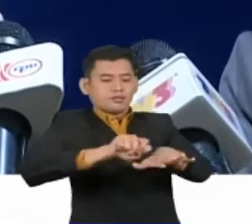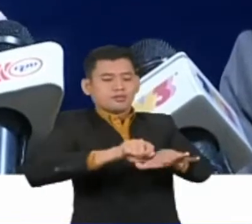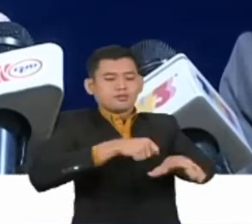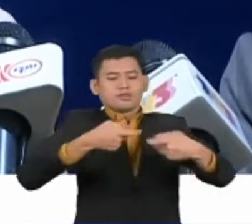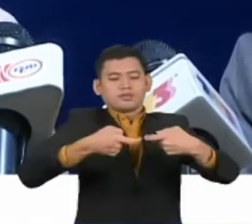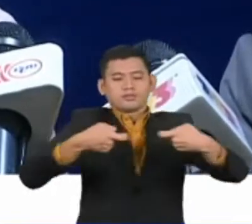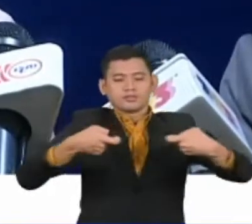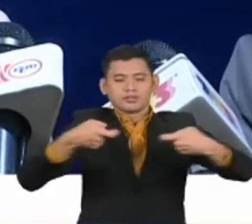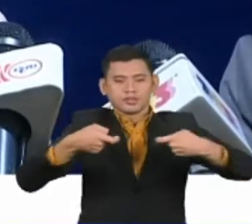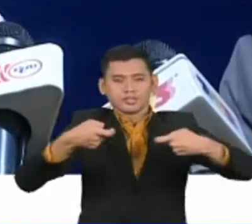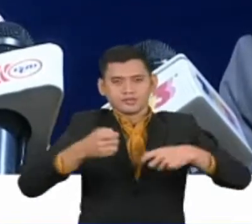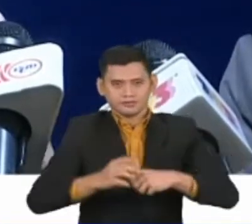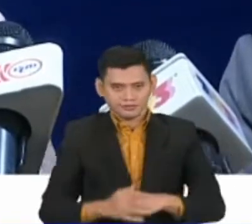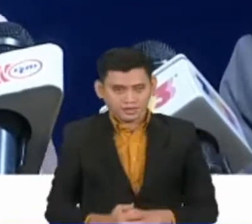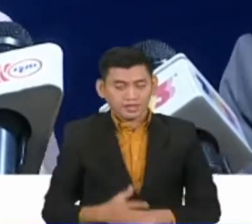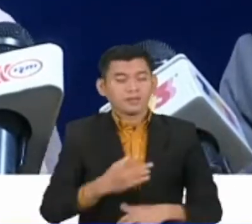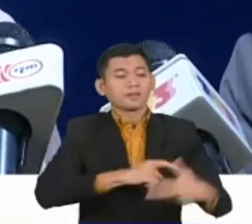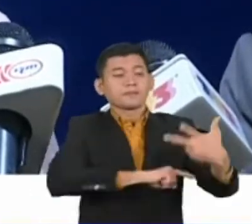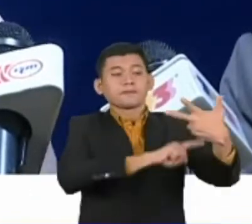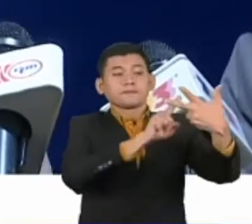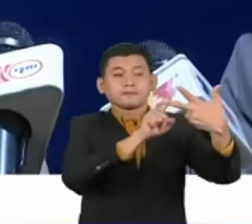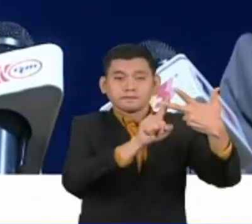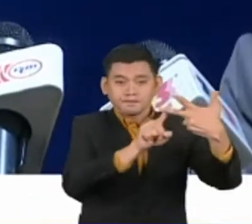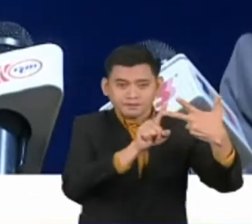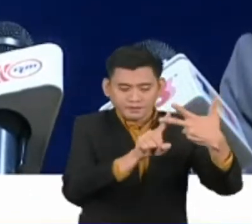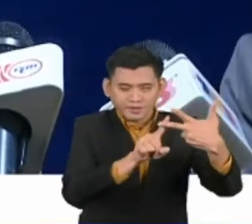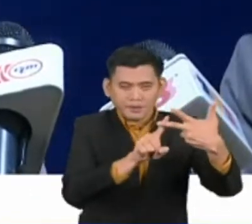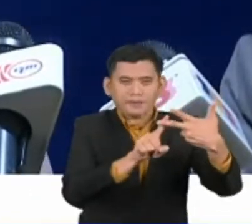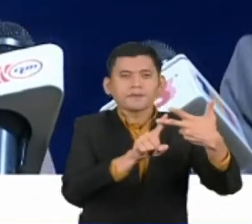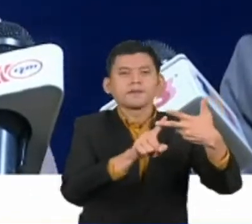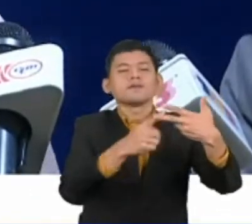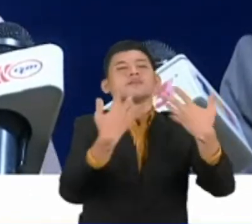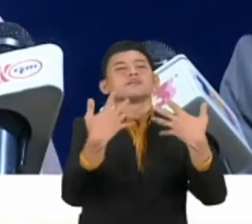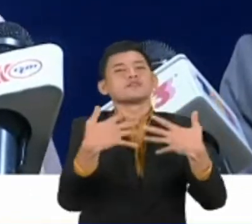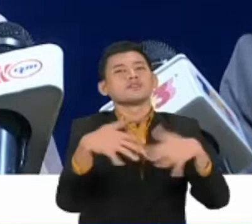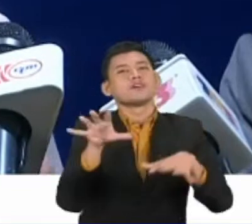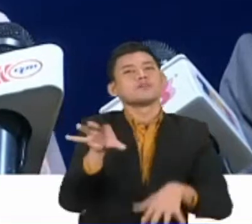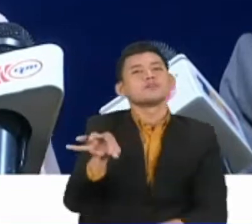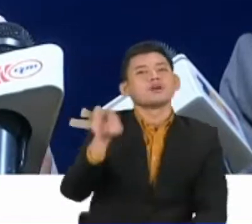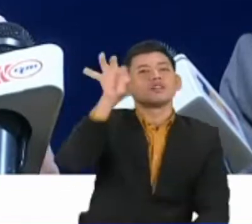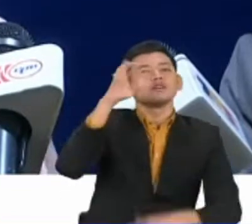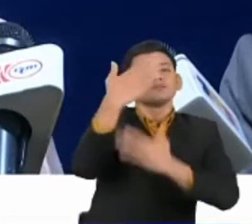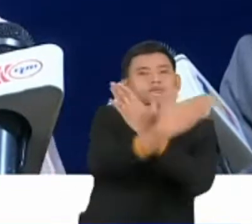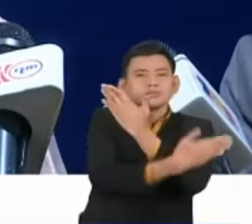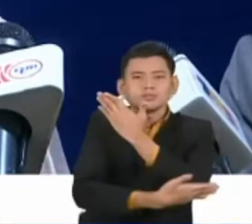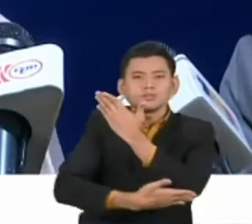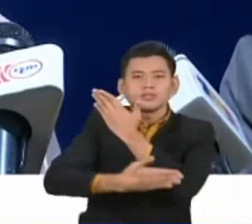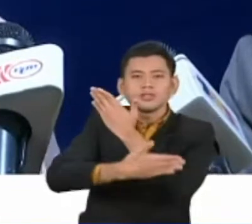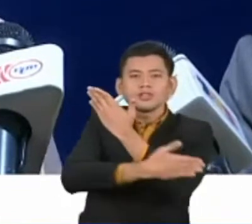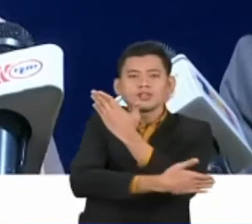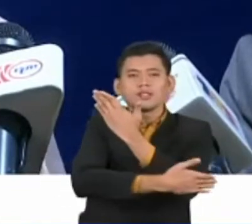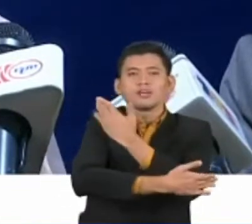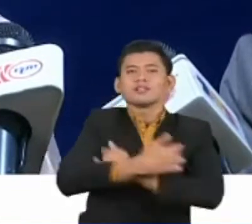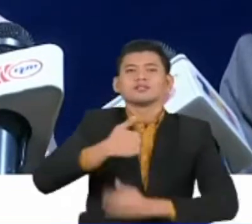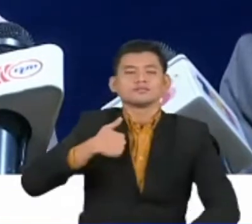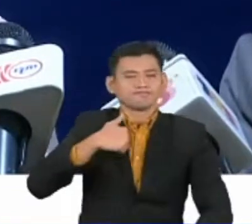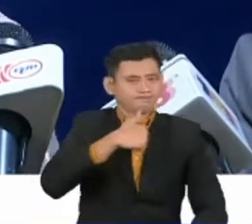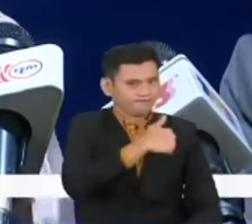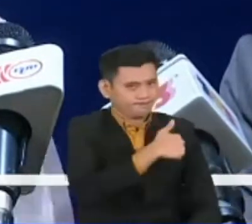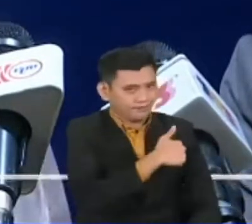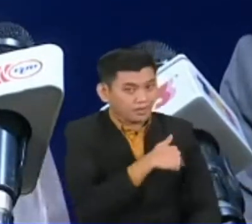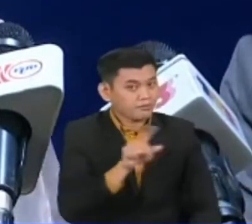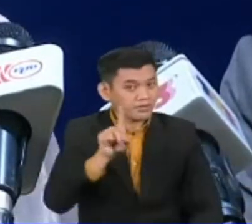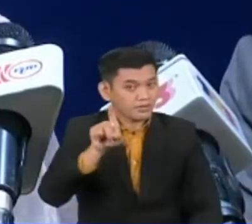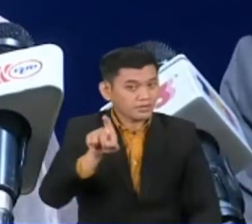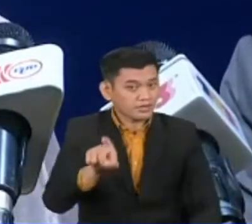pasaran untuk rubber glove. Dan ketiganya juga mereka telah juga mengenal pasti negara-negara yang harus kita